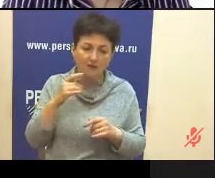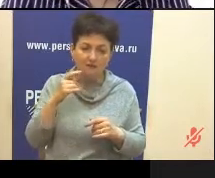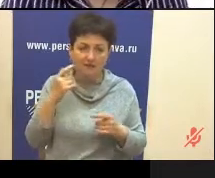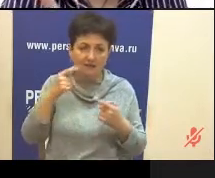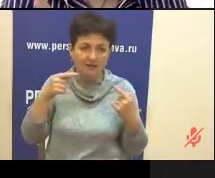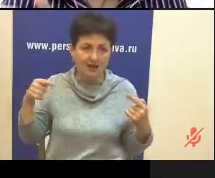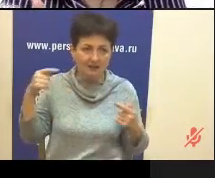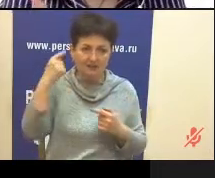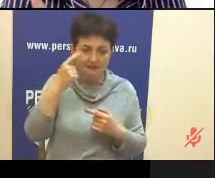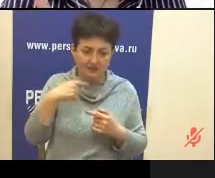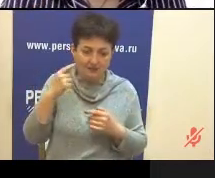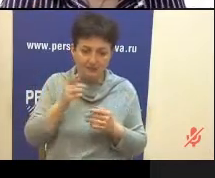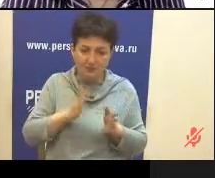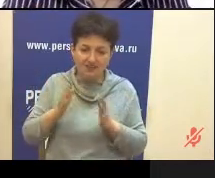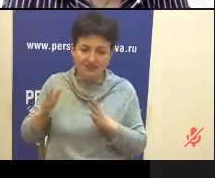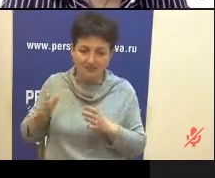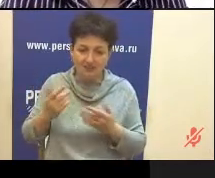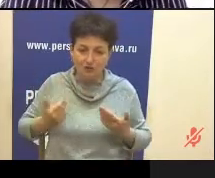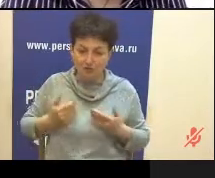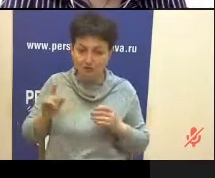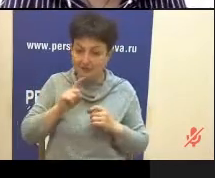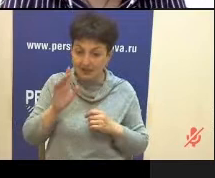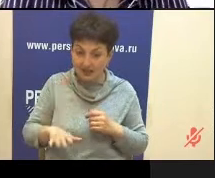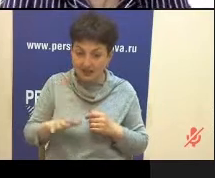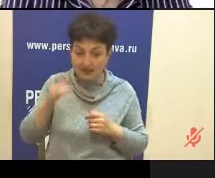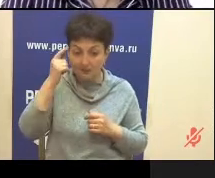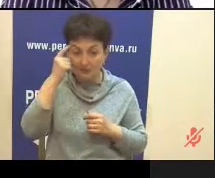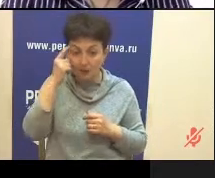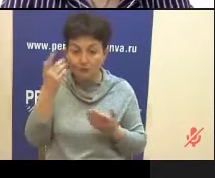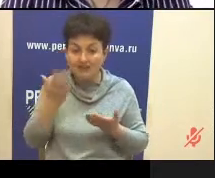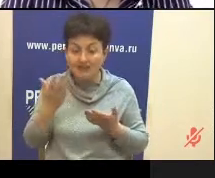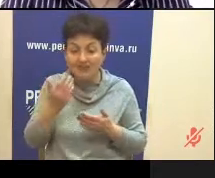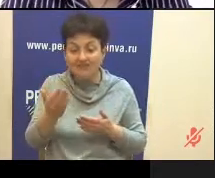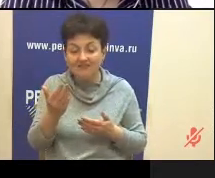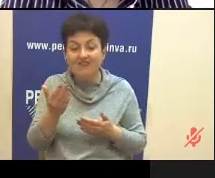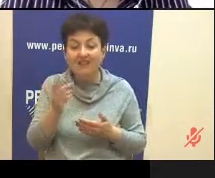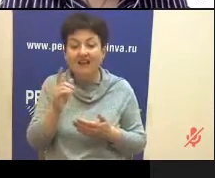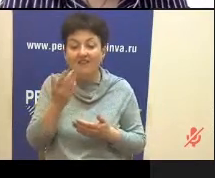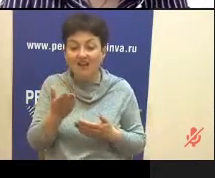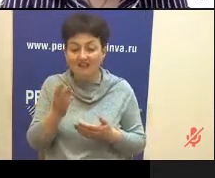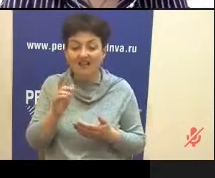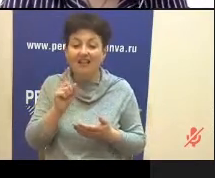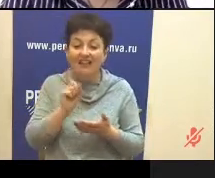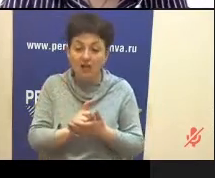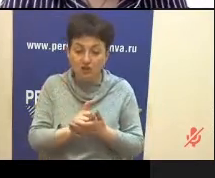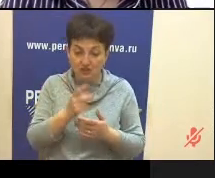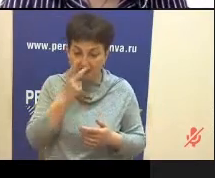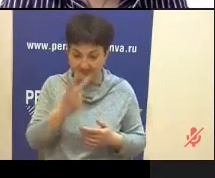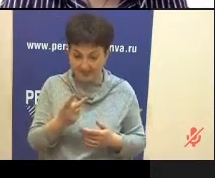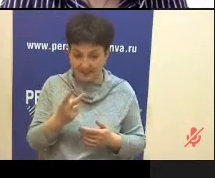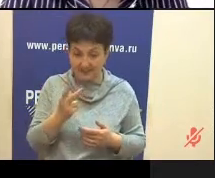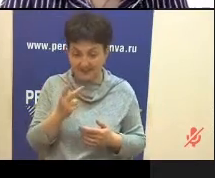многоликом янусе, в такой вот модели поведения жить постоянно. Подумайте, какими вас должны, не хотят, а